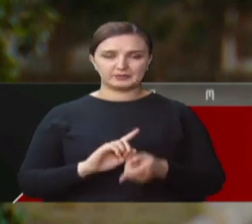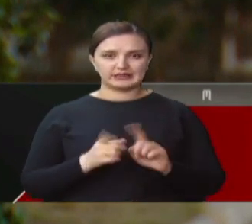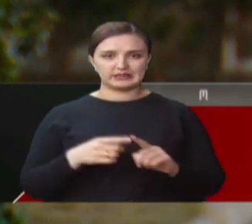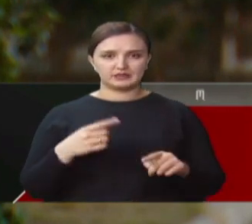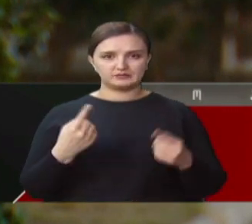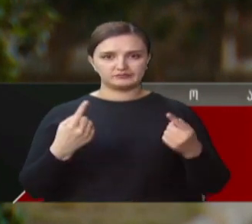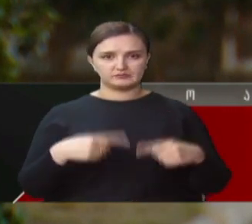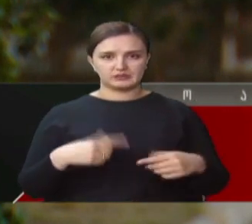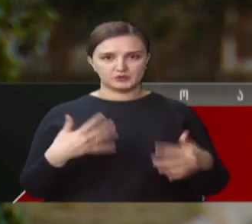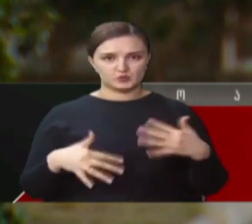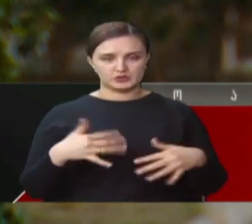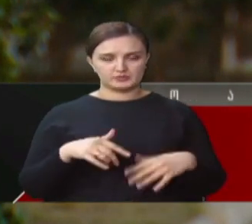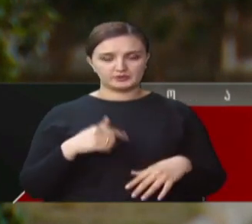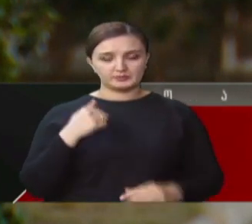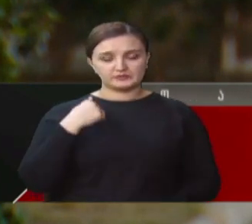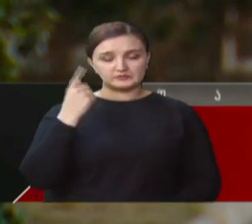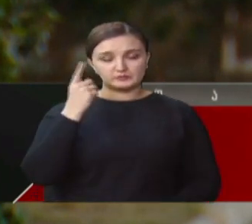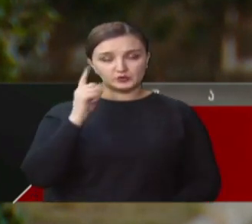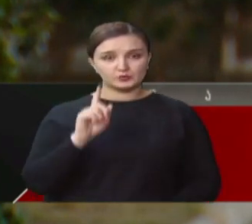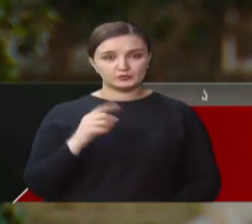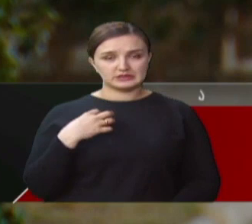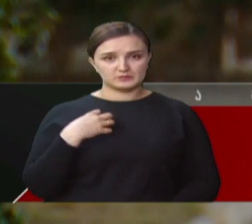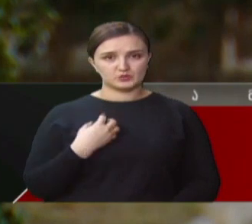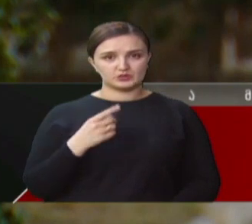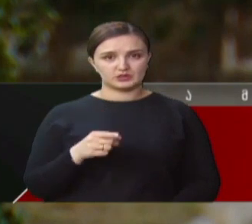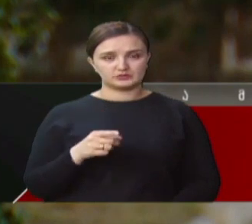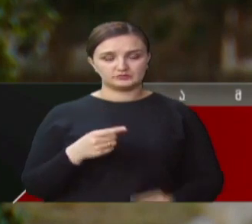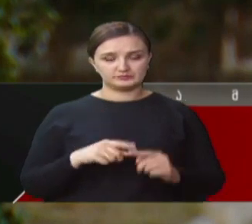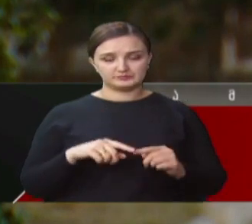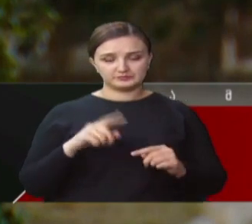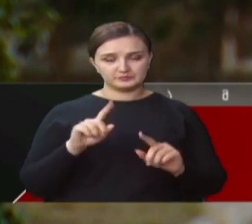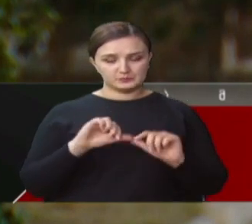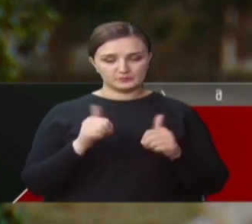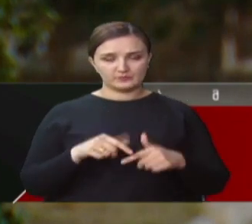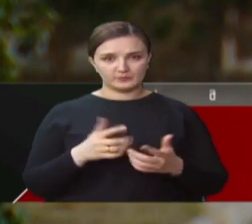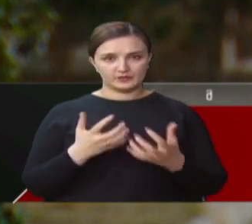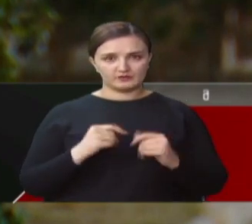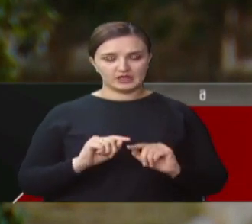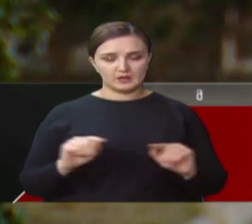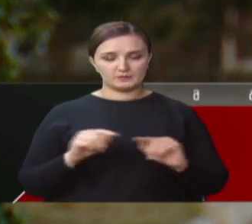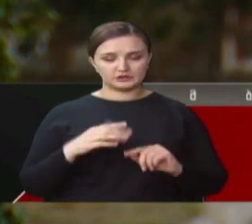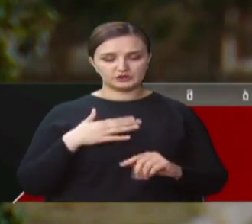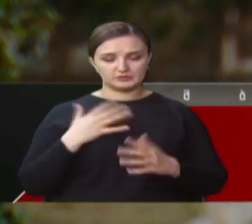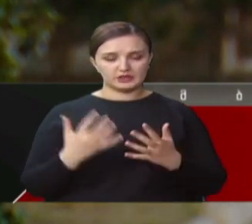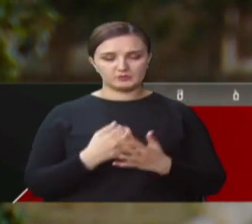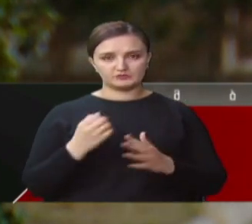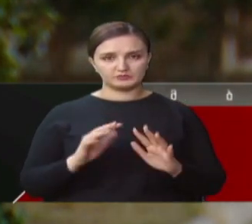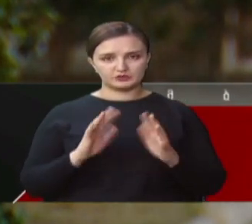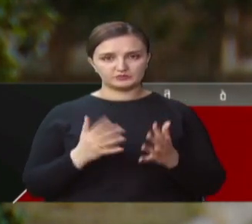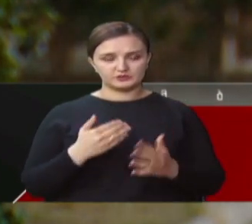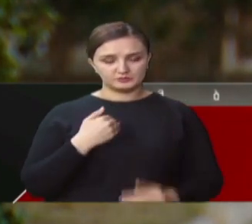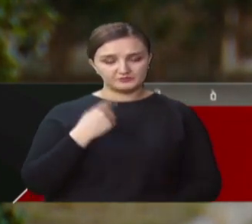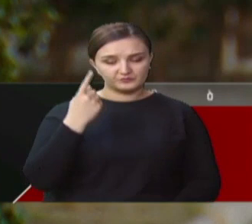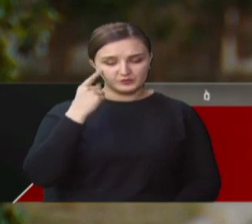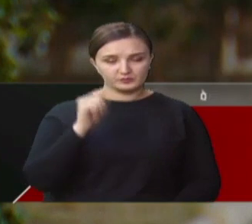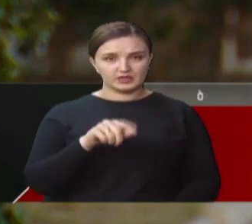Ამიტომ მე ვფიქრობ, რომ სამწუხაროა ის სახე, რომელიც მიიღო კამპანიამ, მაგრამ ჩემი გამარჯვება შემთხვევაში მე ვფიქრობ, რომ